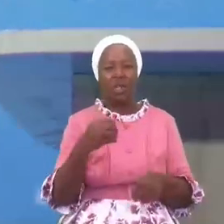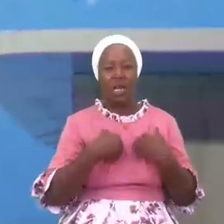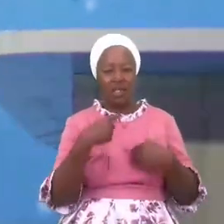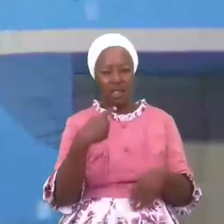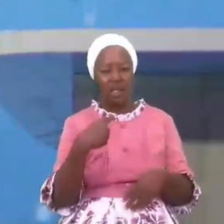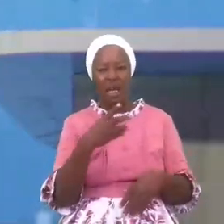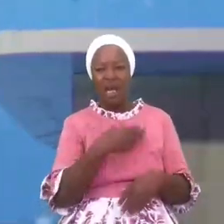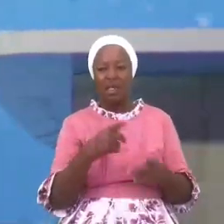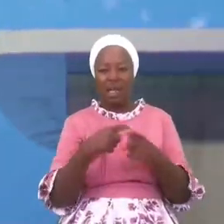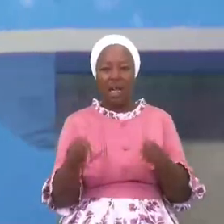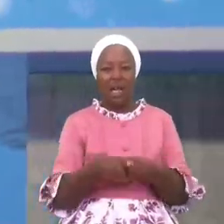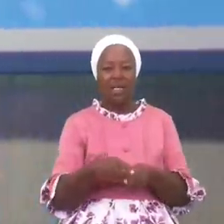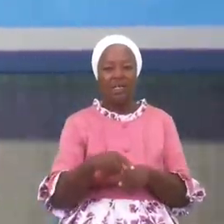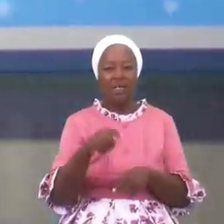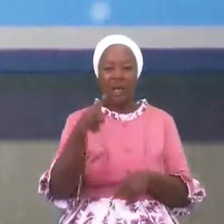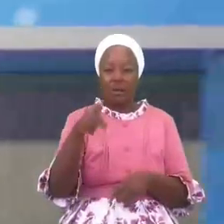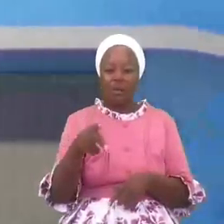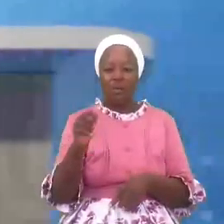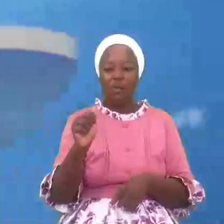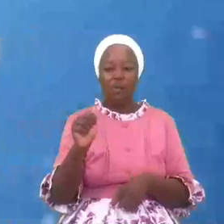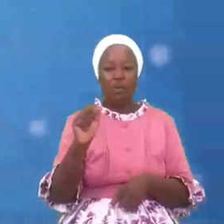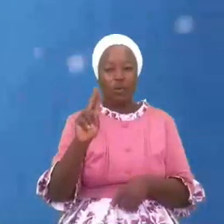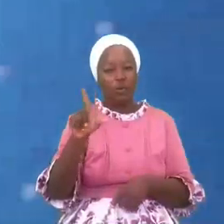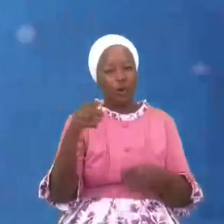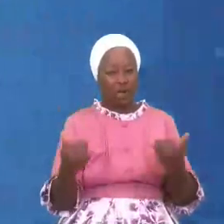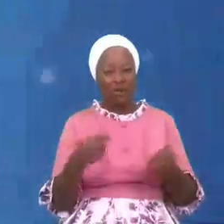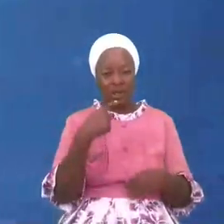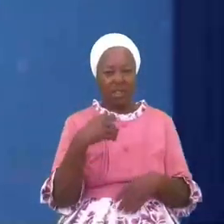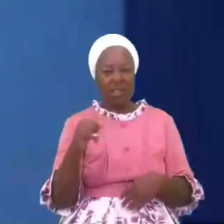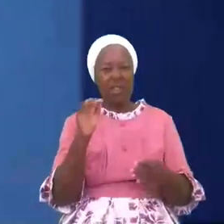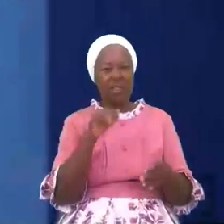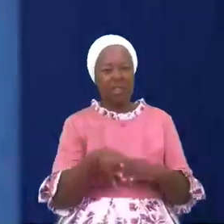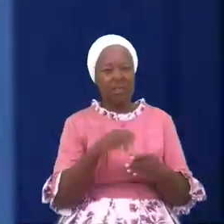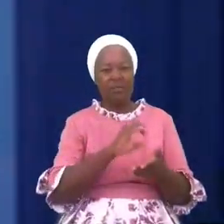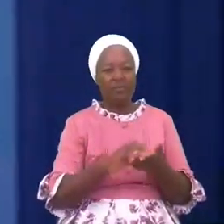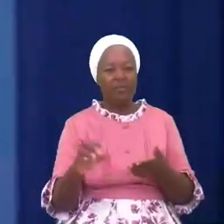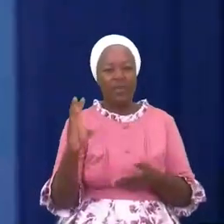comme Romain l'apôtre Paul le dit maintenant. Et il nous dit,